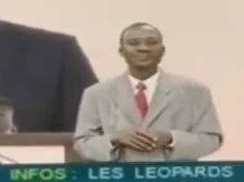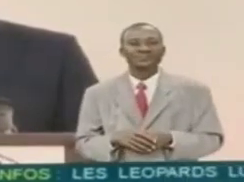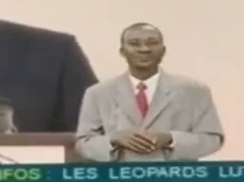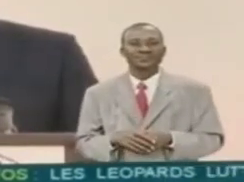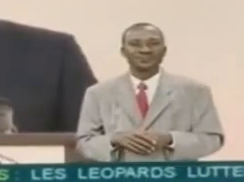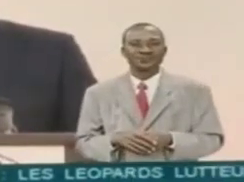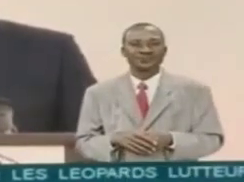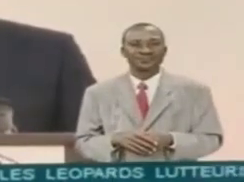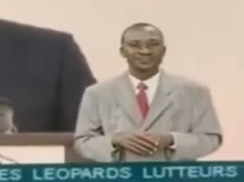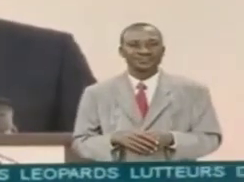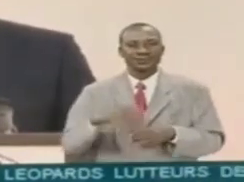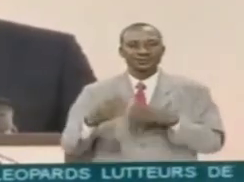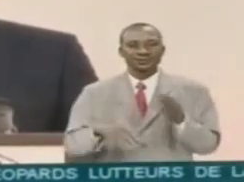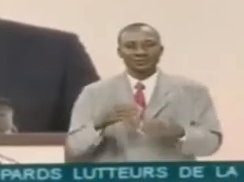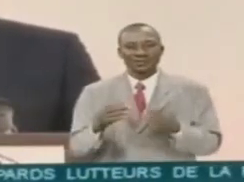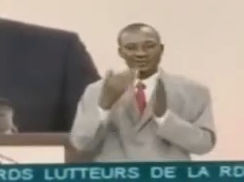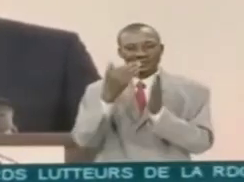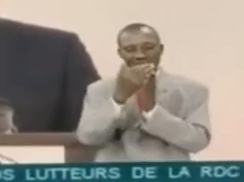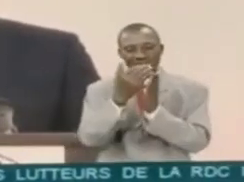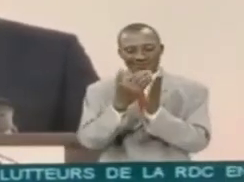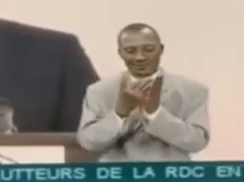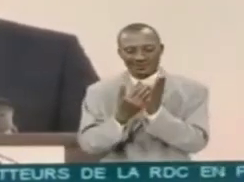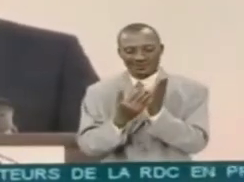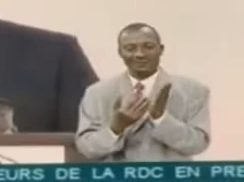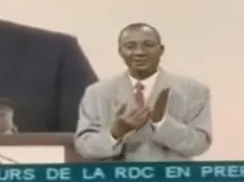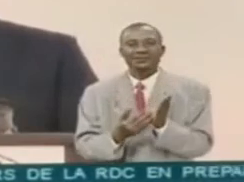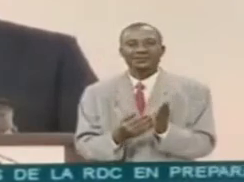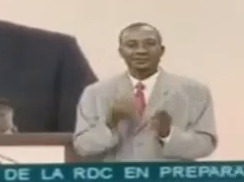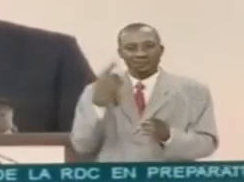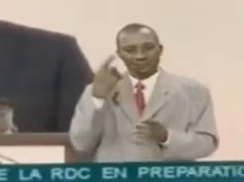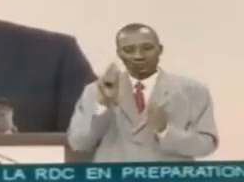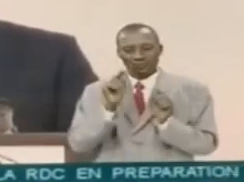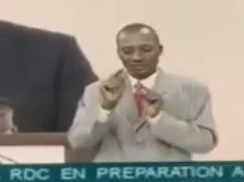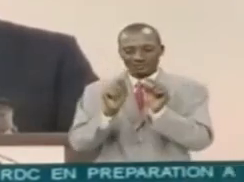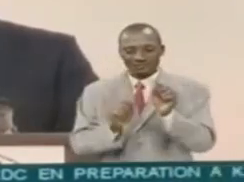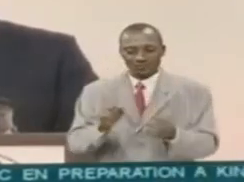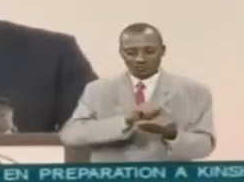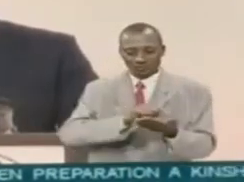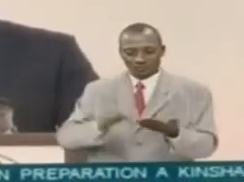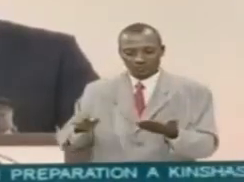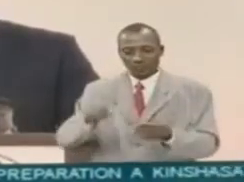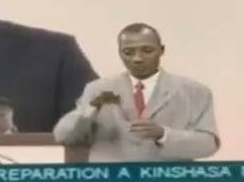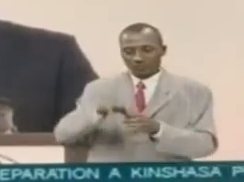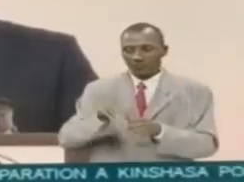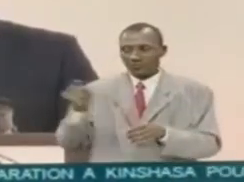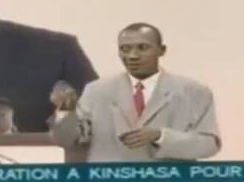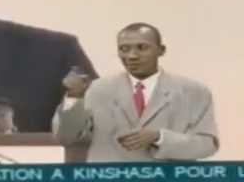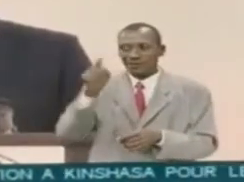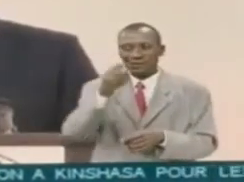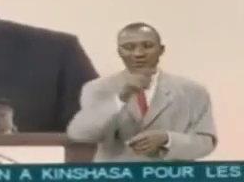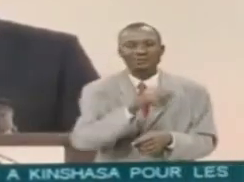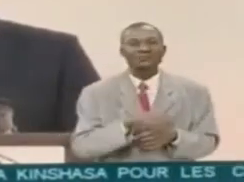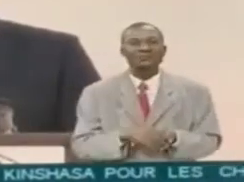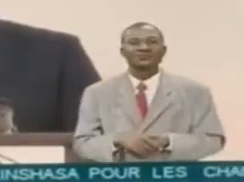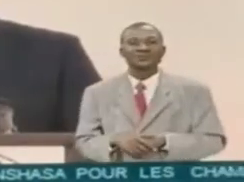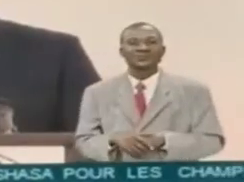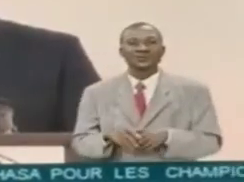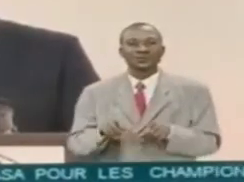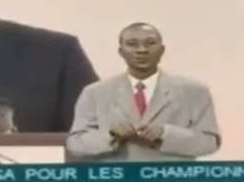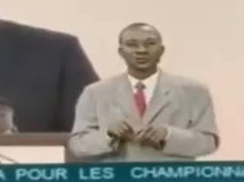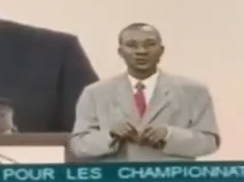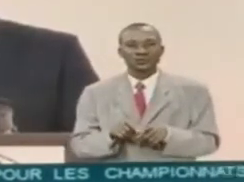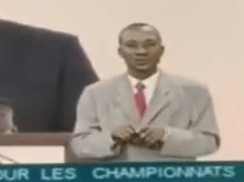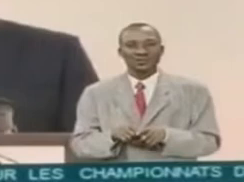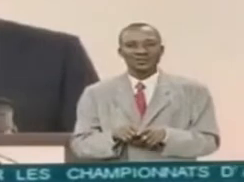l'établissement des listes électorales, la répartition des sièges et la convocation des scrutins qui